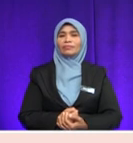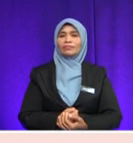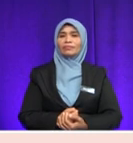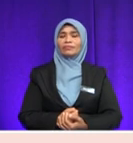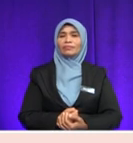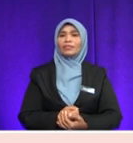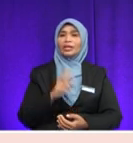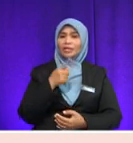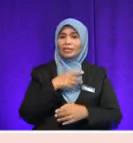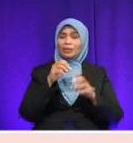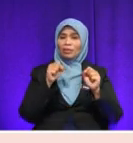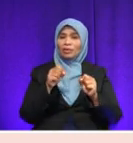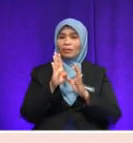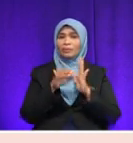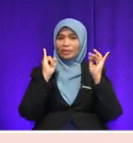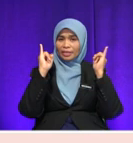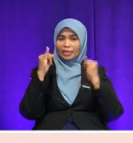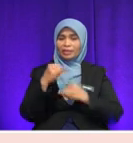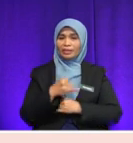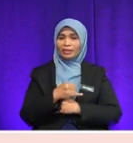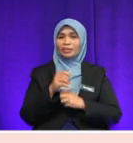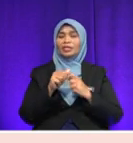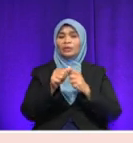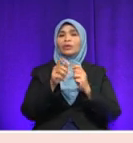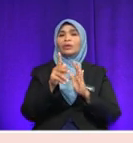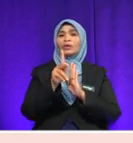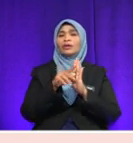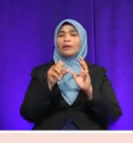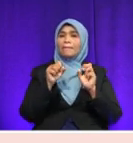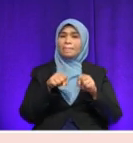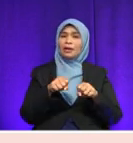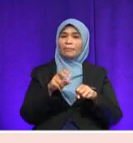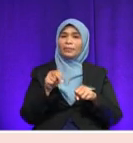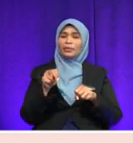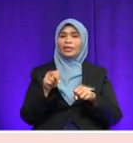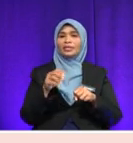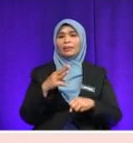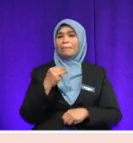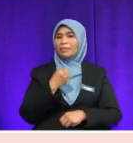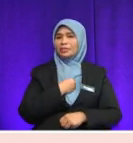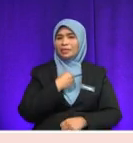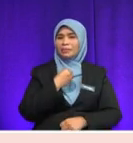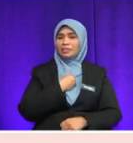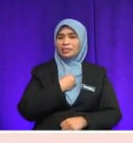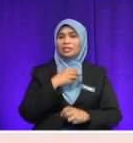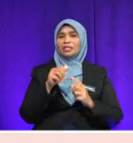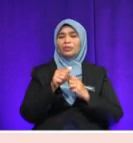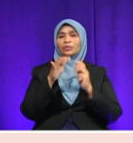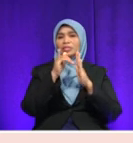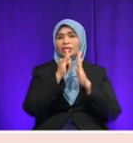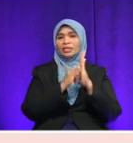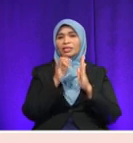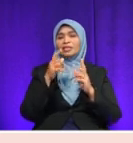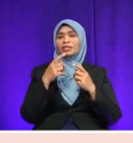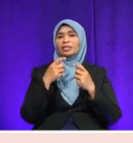kita boleh beribadah mengikuti kemampuan masing-masing Wah kita beribadah mengikuti kemampuan masing-masing mengikuti syarat yang telah ditentukan